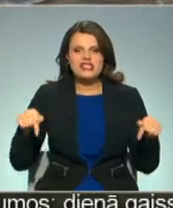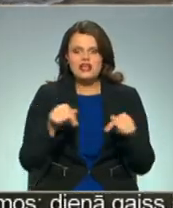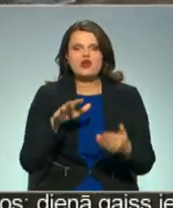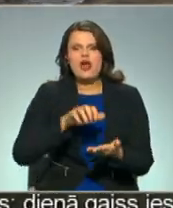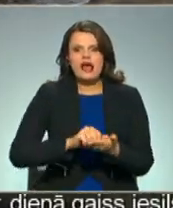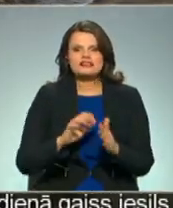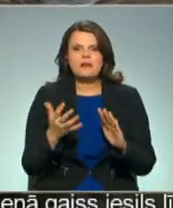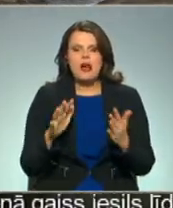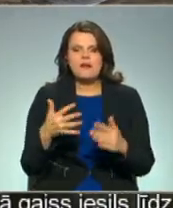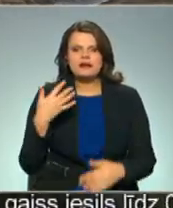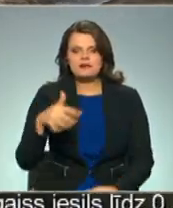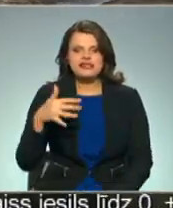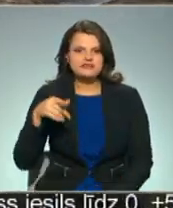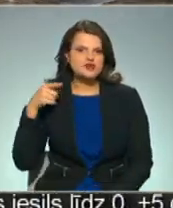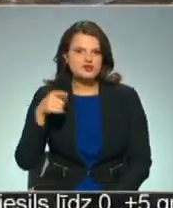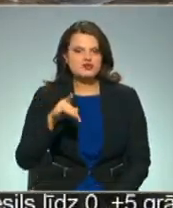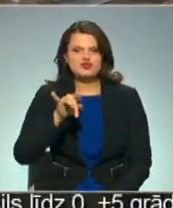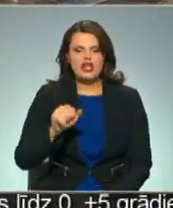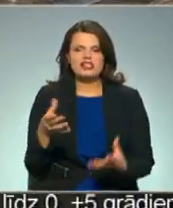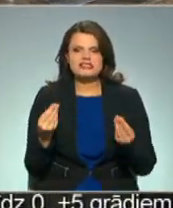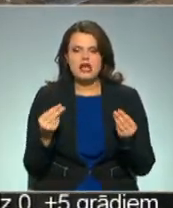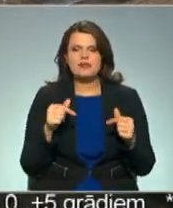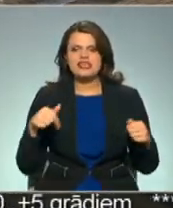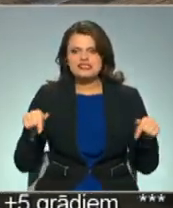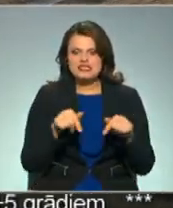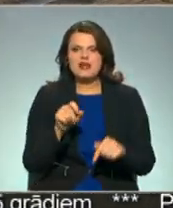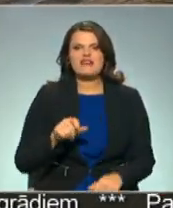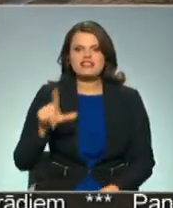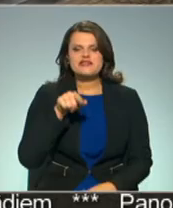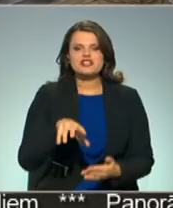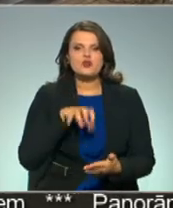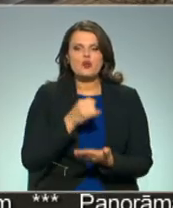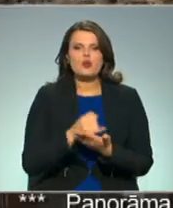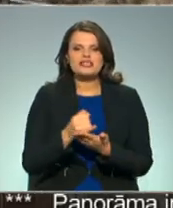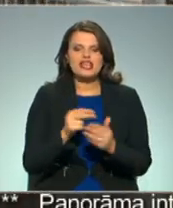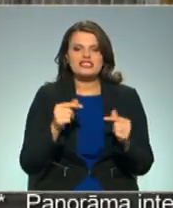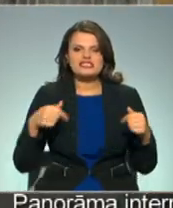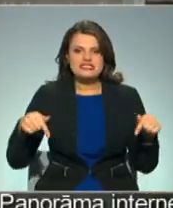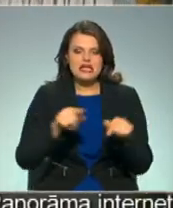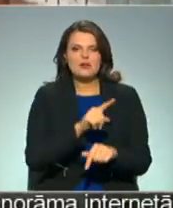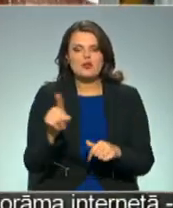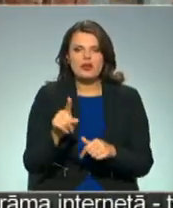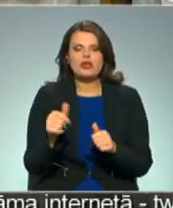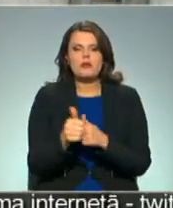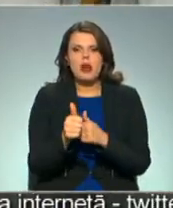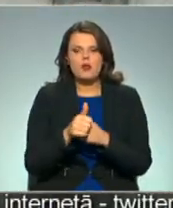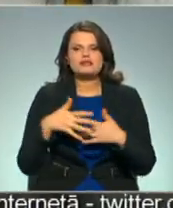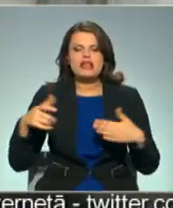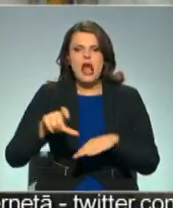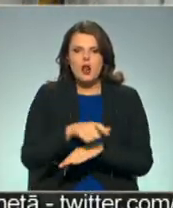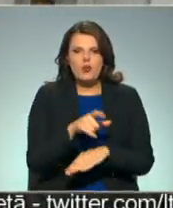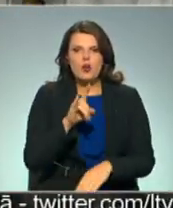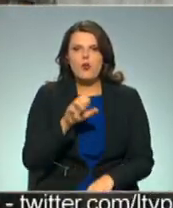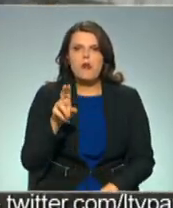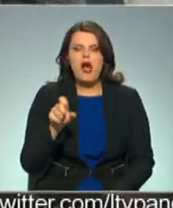aizņem vairāk nekā 50 tūkstošus hektāru. Visvairāk šādu nosusinātu zemju atrodas ap Lielupi, Babītes un